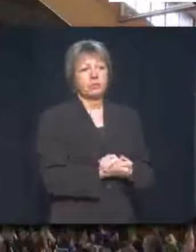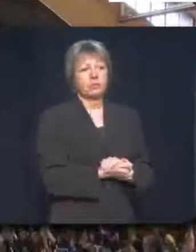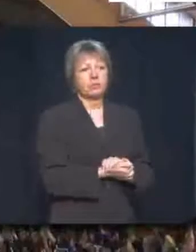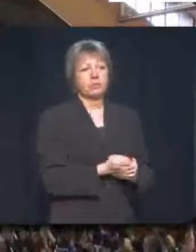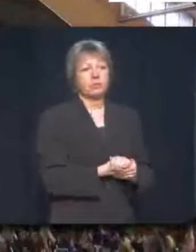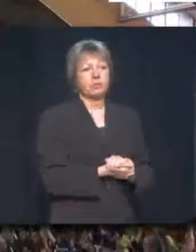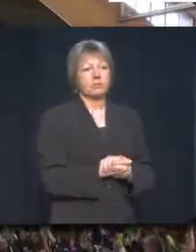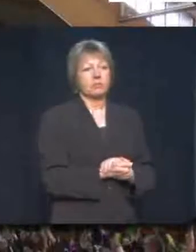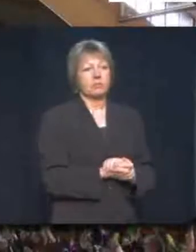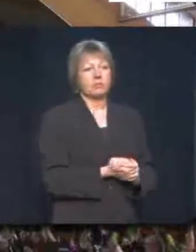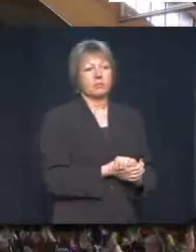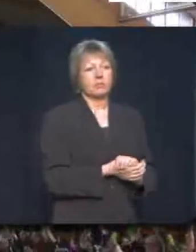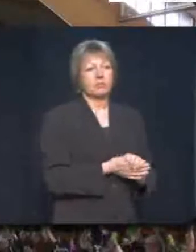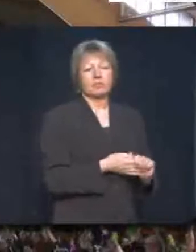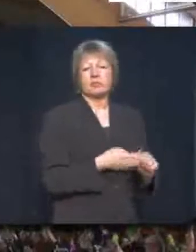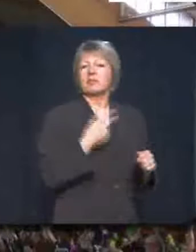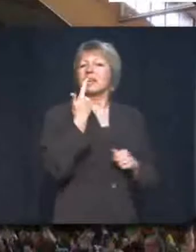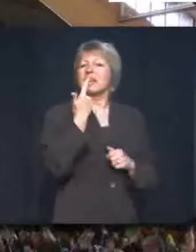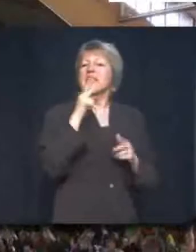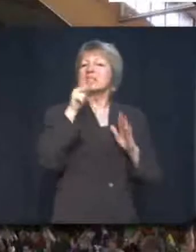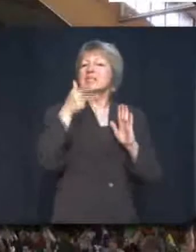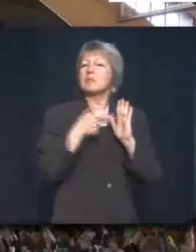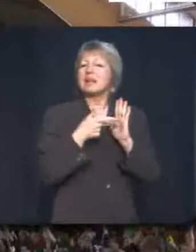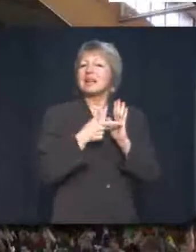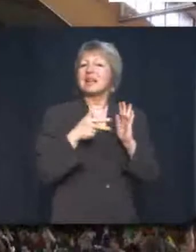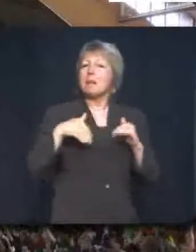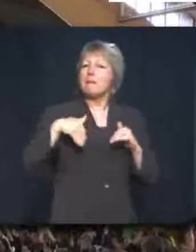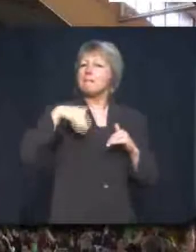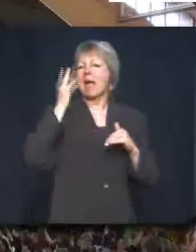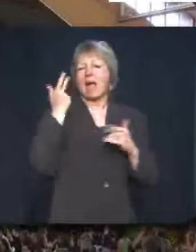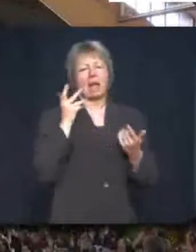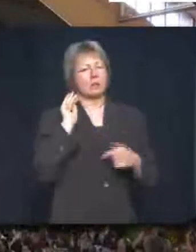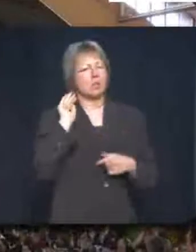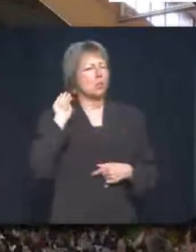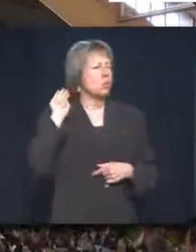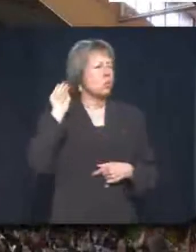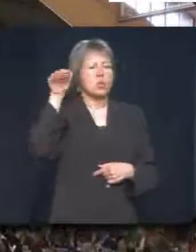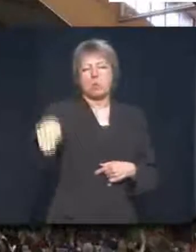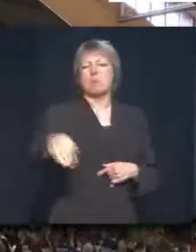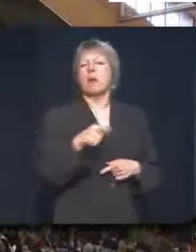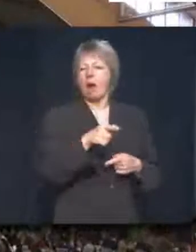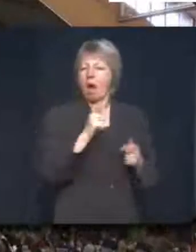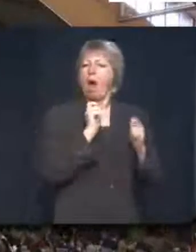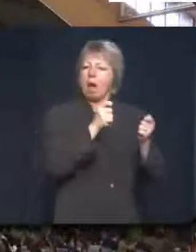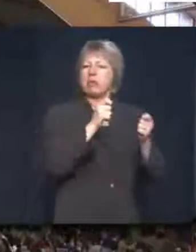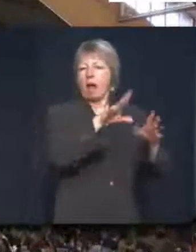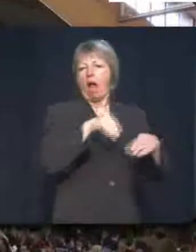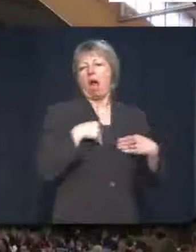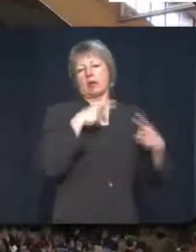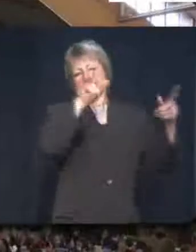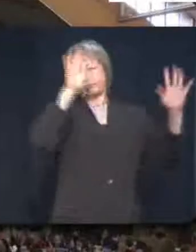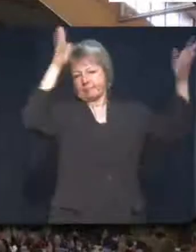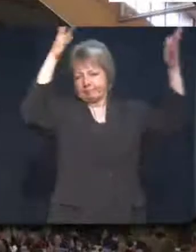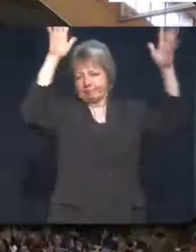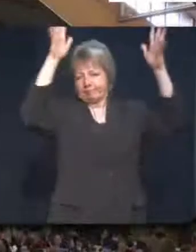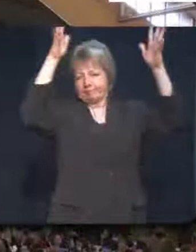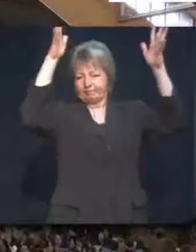die zwei Drittel halt Mehrheit wurde bei weitem übertroffen der Antrag ist angenommen danke schön